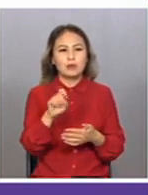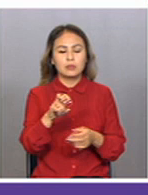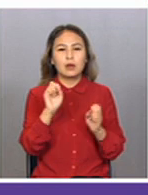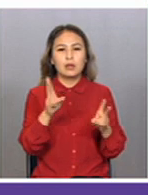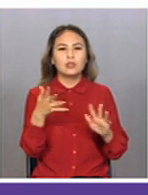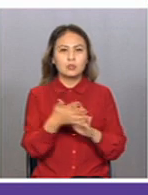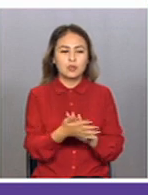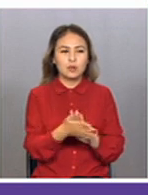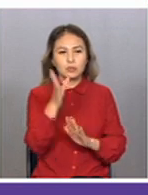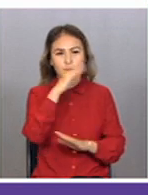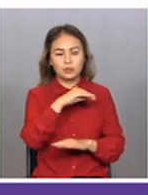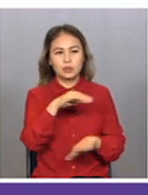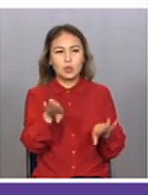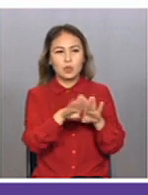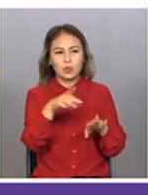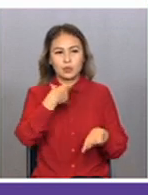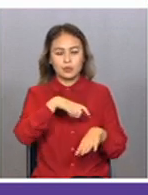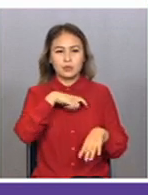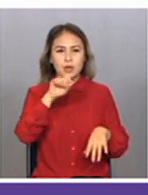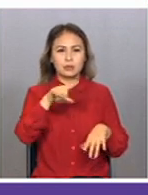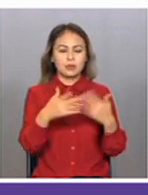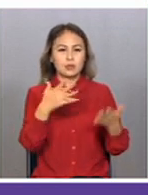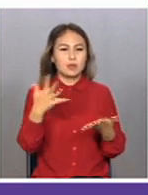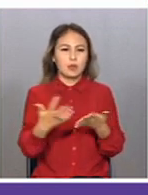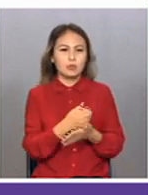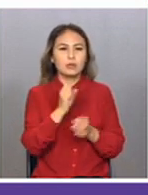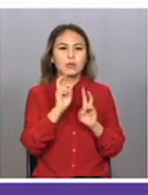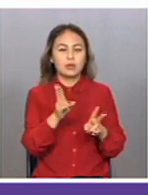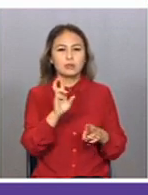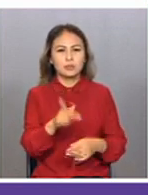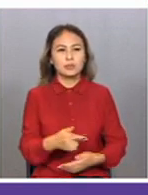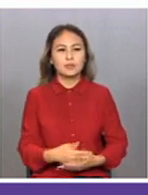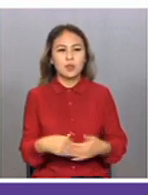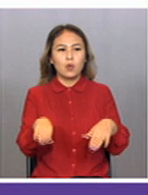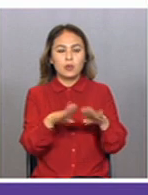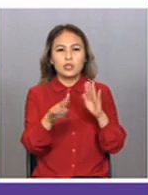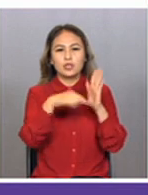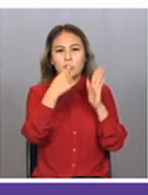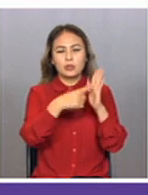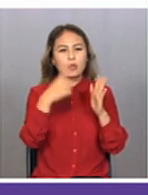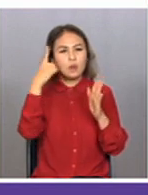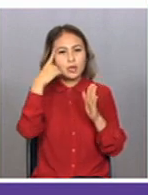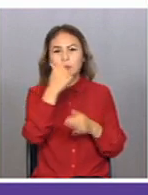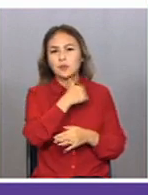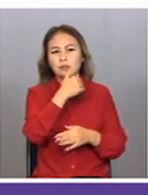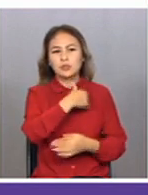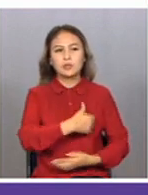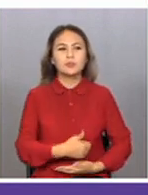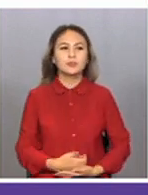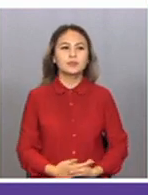мүмкін? Өзің алтын тауып алсаң, қалай жұмсар едің? Осы сұрақтарға ойланып көрекші, балалар.